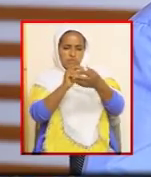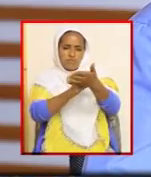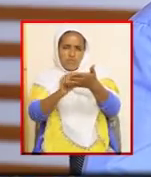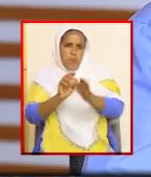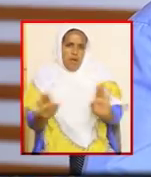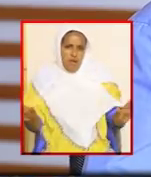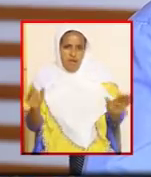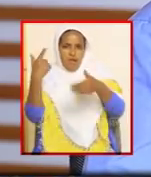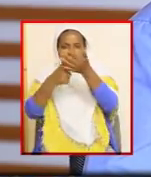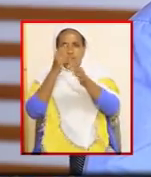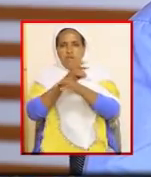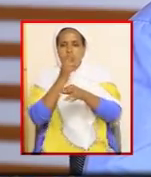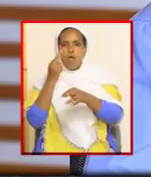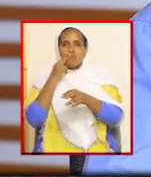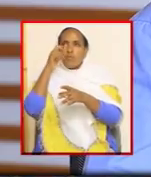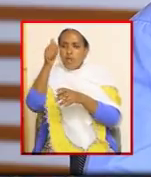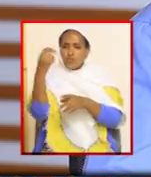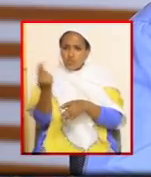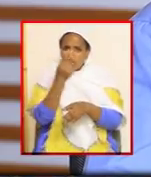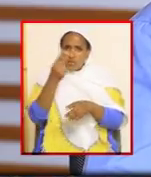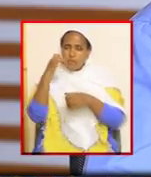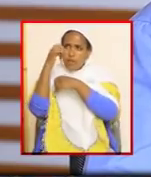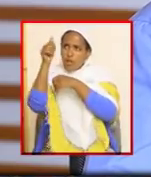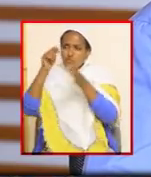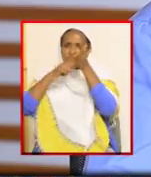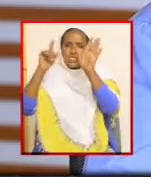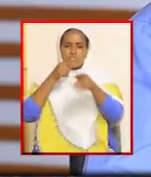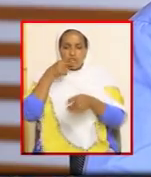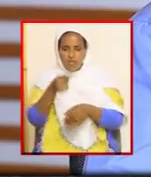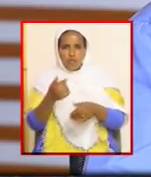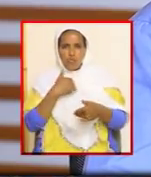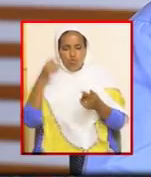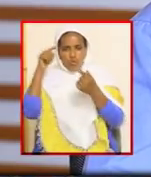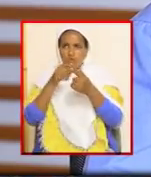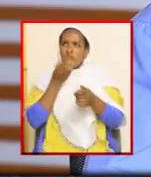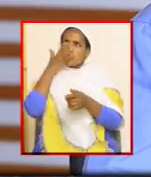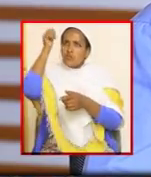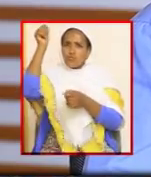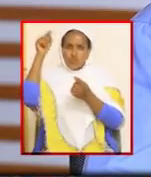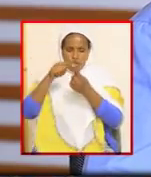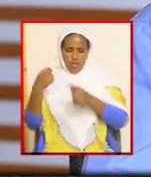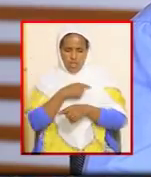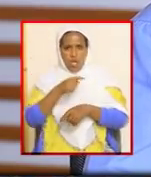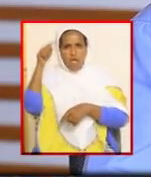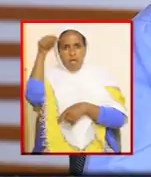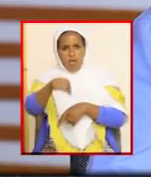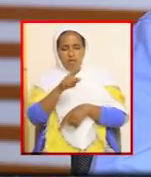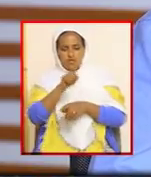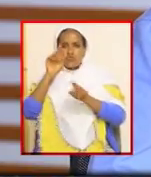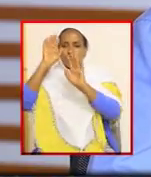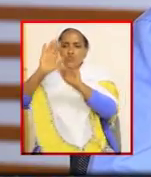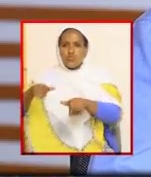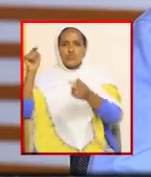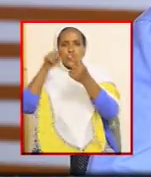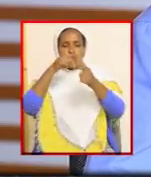ያስቀምጡት ኢቭን እነሱ ስለ አጾማት ጥቅም ከረንት ሊየተናገሩ ነው ያሉት ወደኛ እየመጡ ነው ማለት ነው እኛ ደግሞ እነሱ ጥለውት